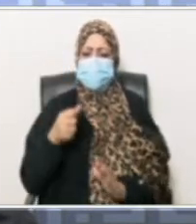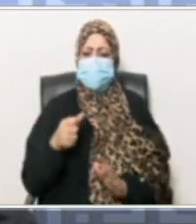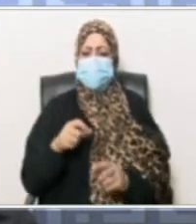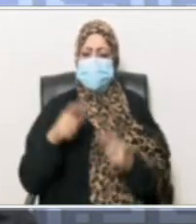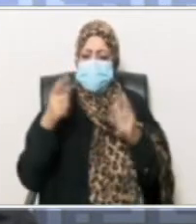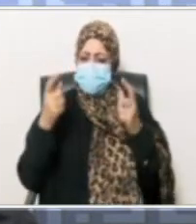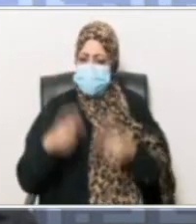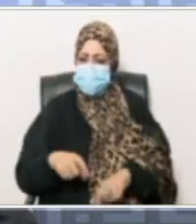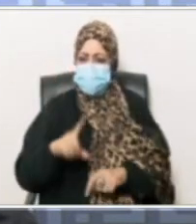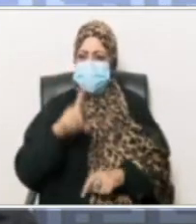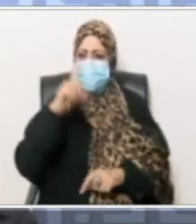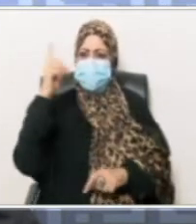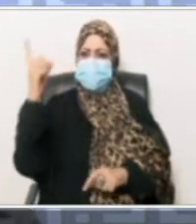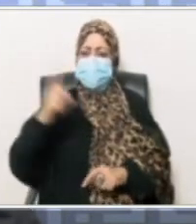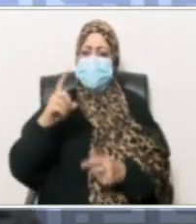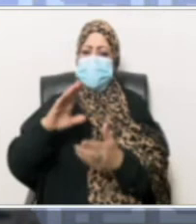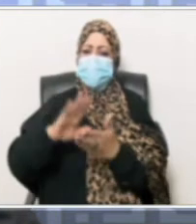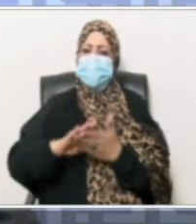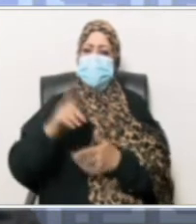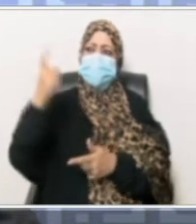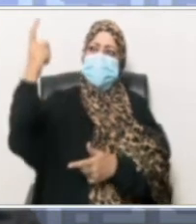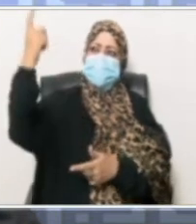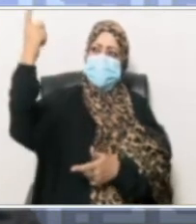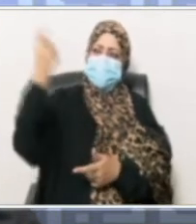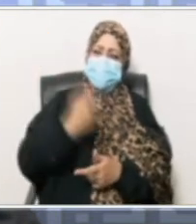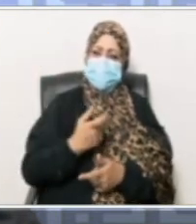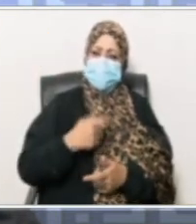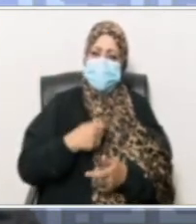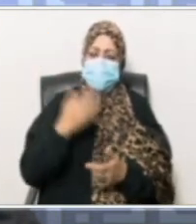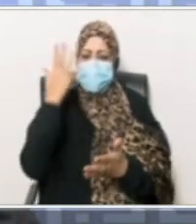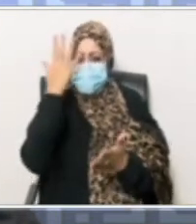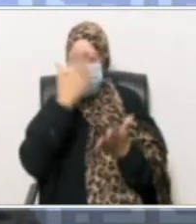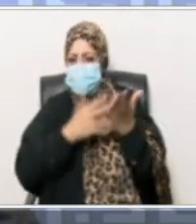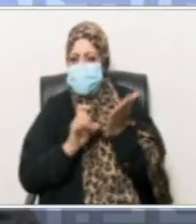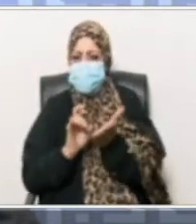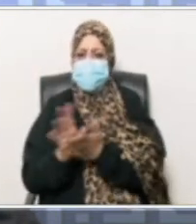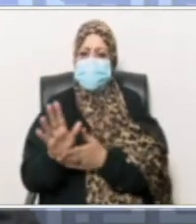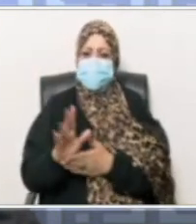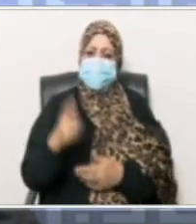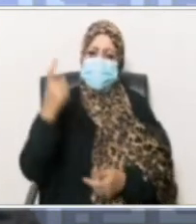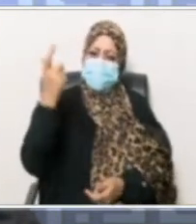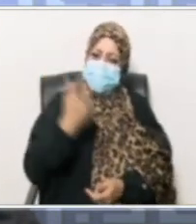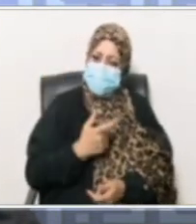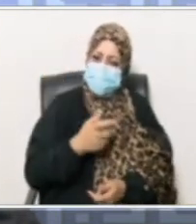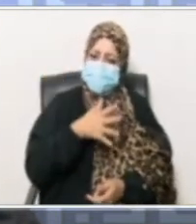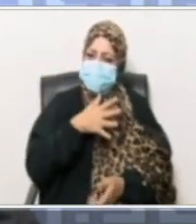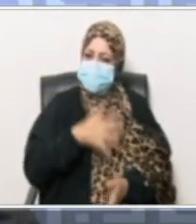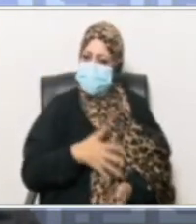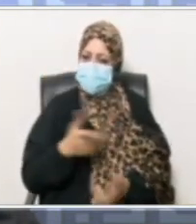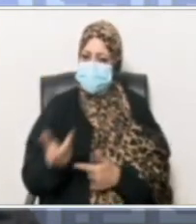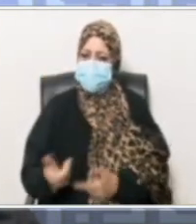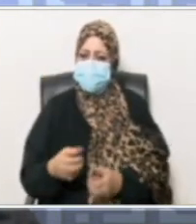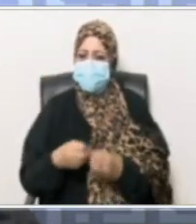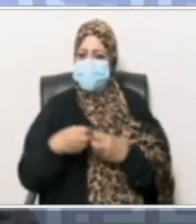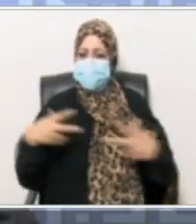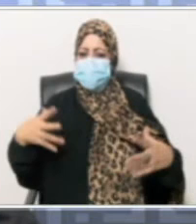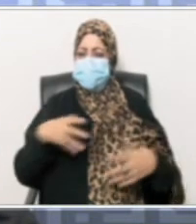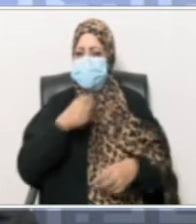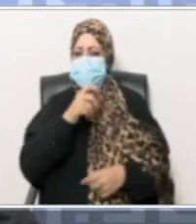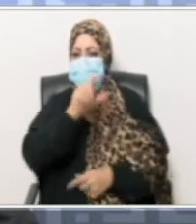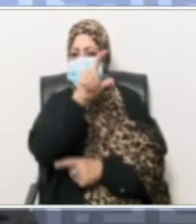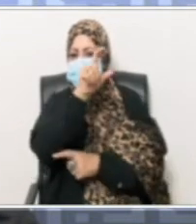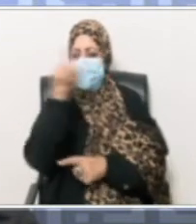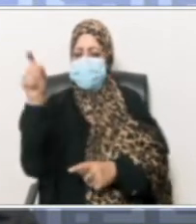من الظلمات إلى النور. ثم لما ختم الله هذا الدين ببعثة محمد صلى الله عليه